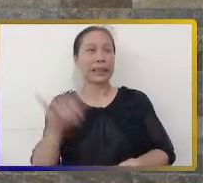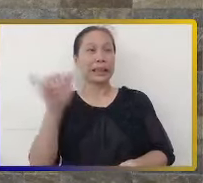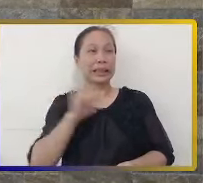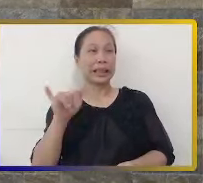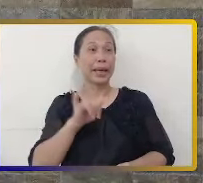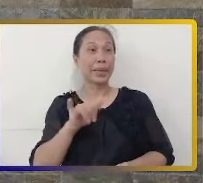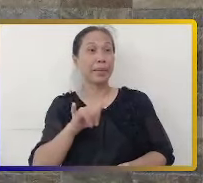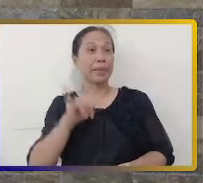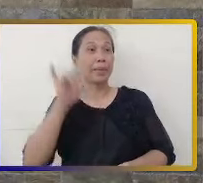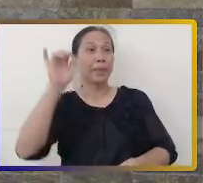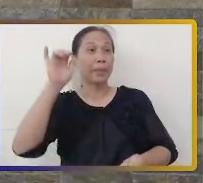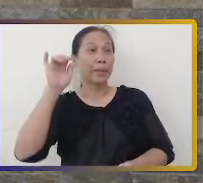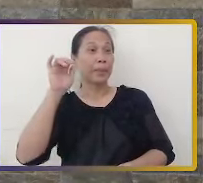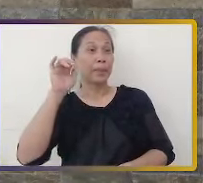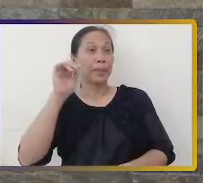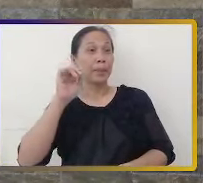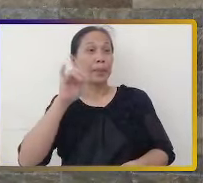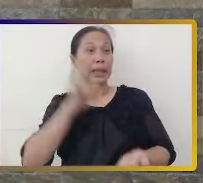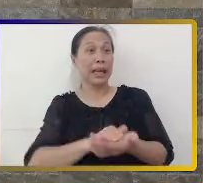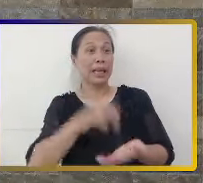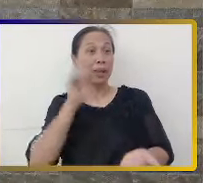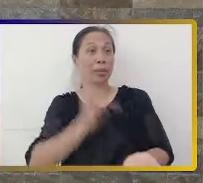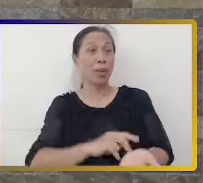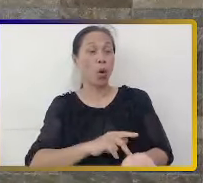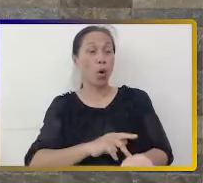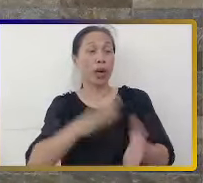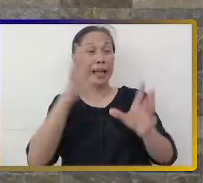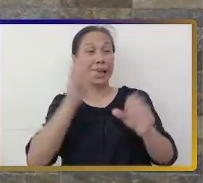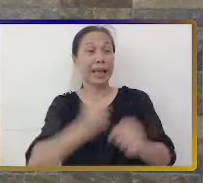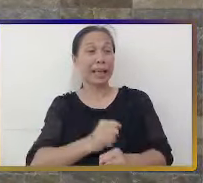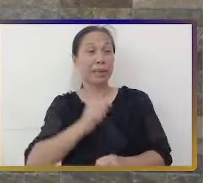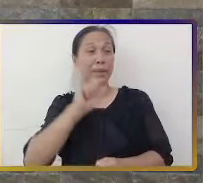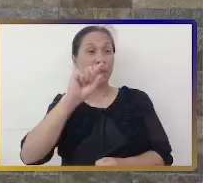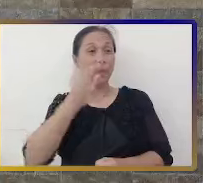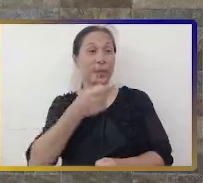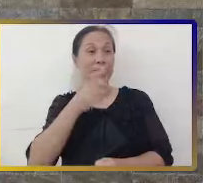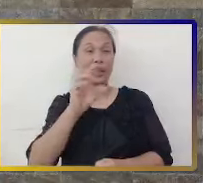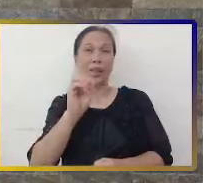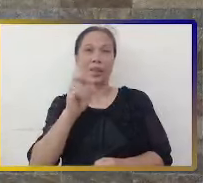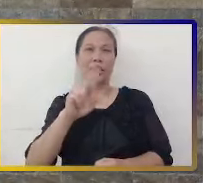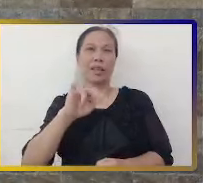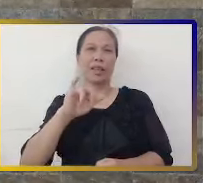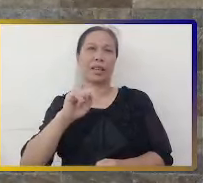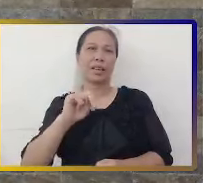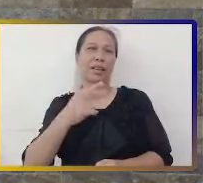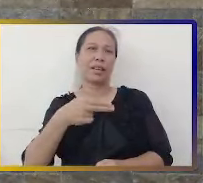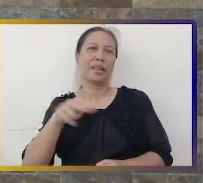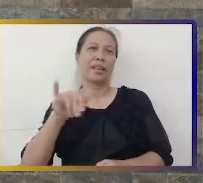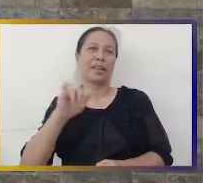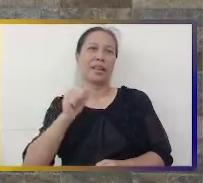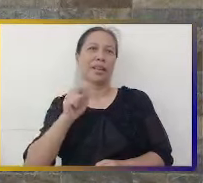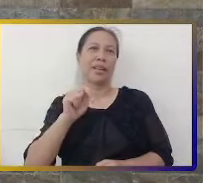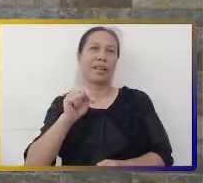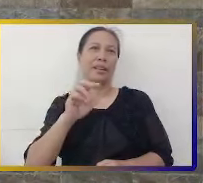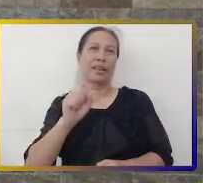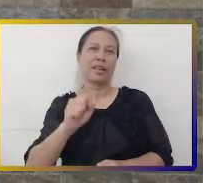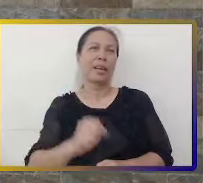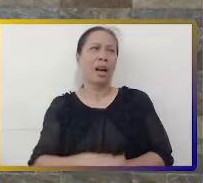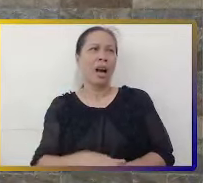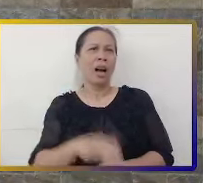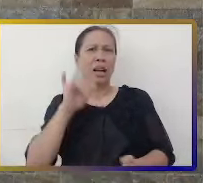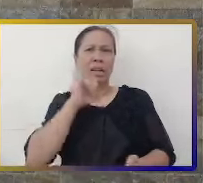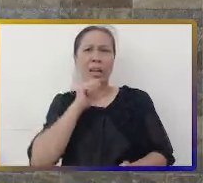Corinthians chapter 9 na yaong nangangaral ng ebanghelyo ay mamuhay naman sa ebanghelyo hindi y nagpe-pray